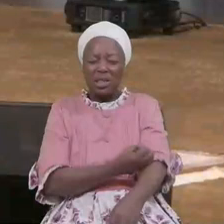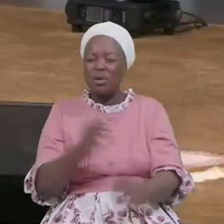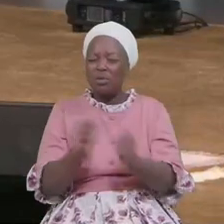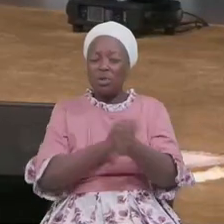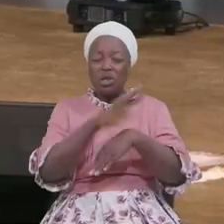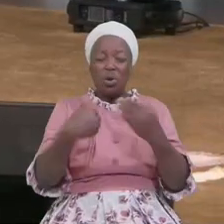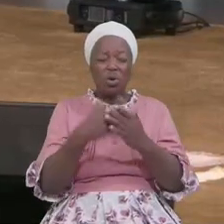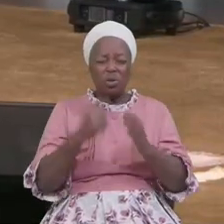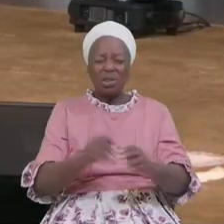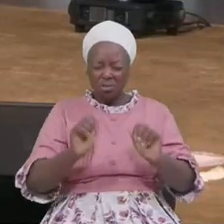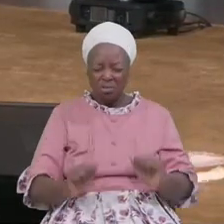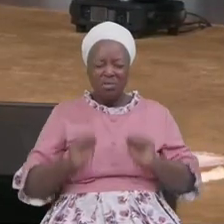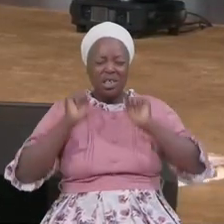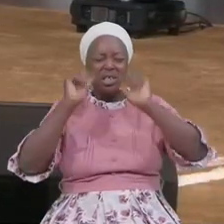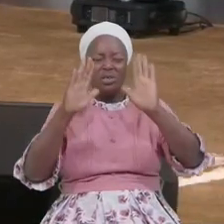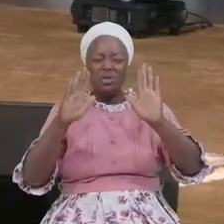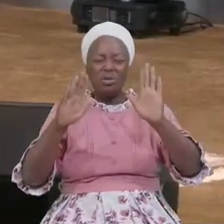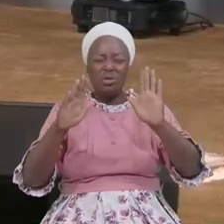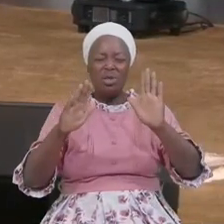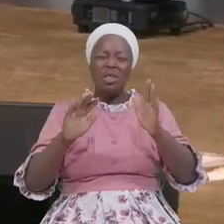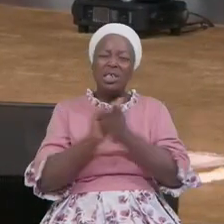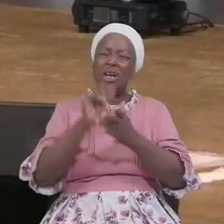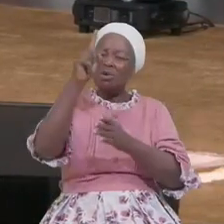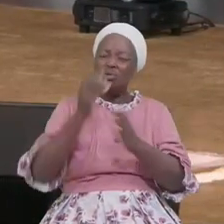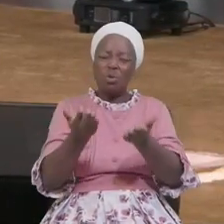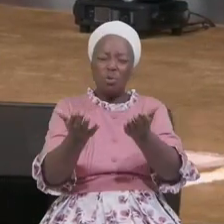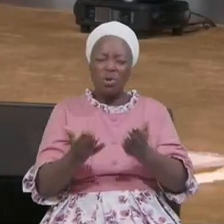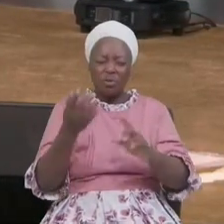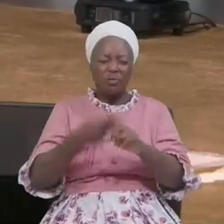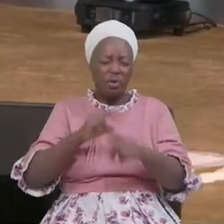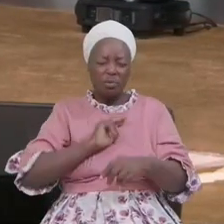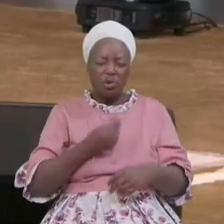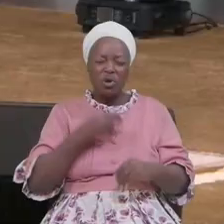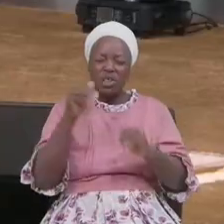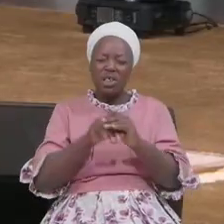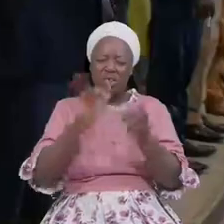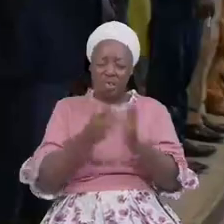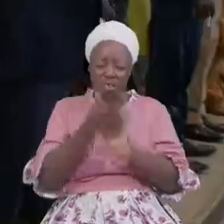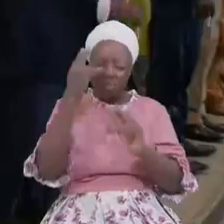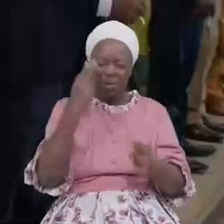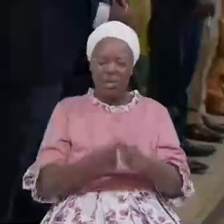la dédicace que tu exiges de nous au nom de Jésus.